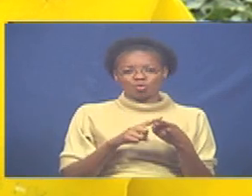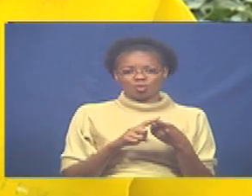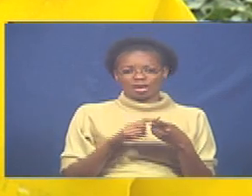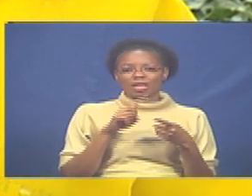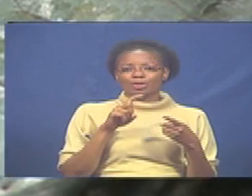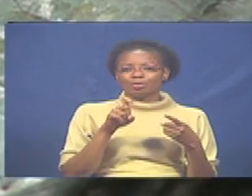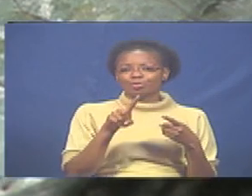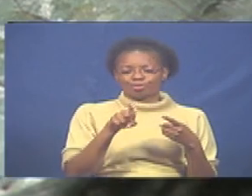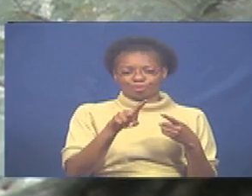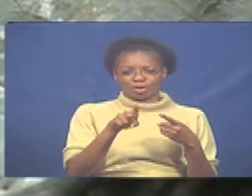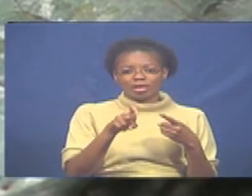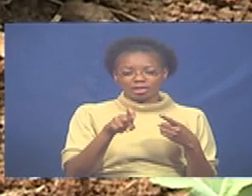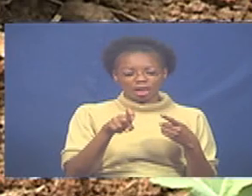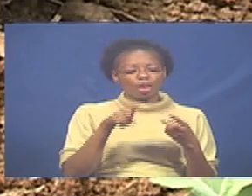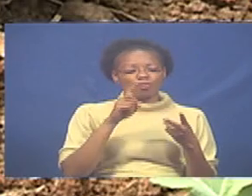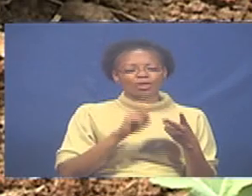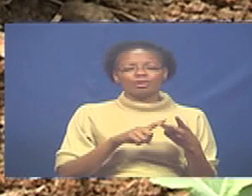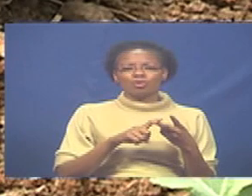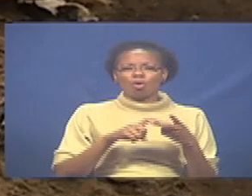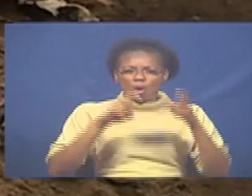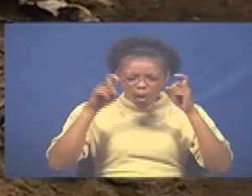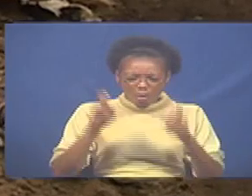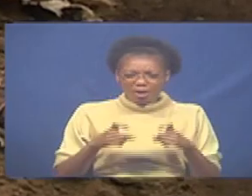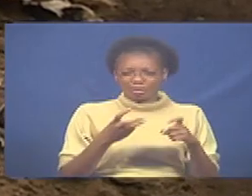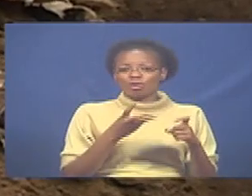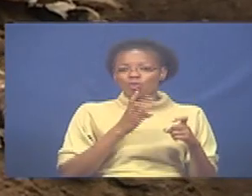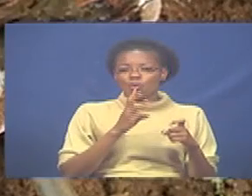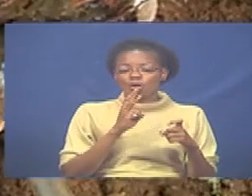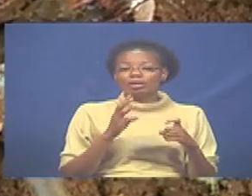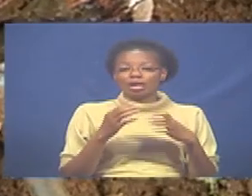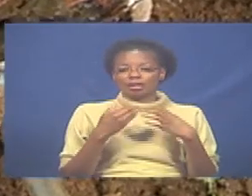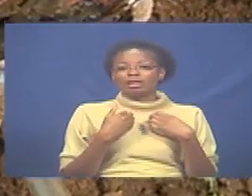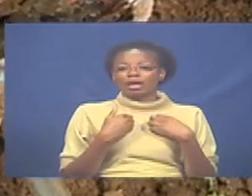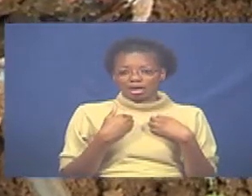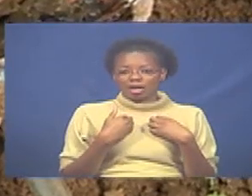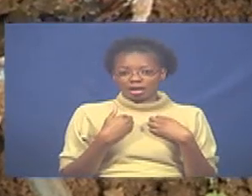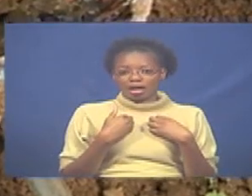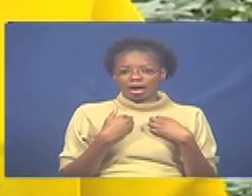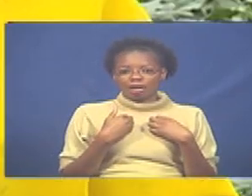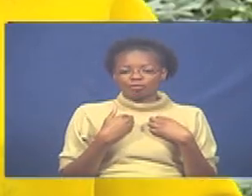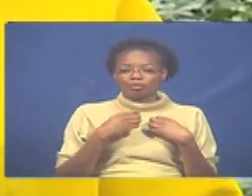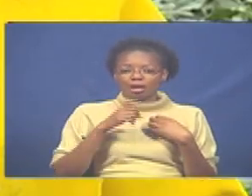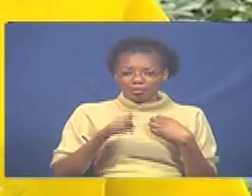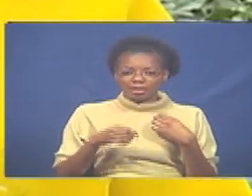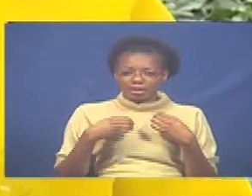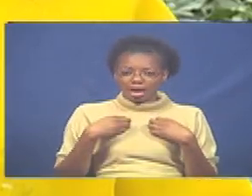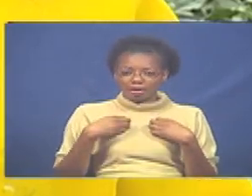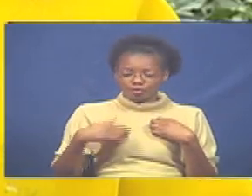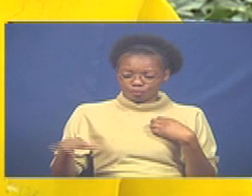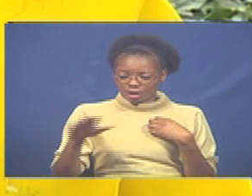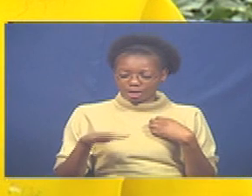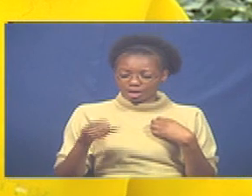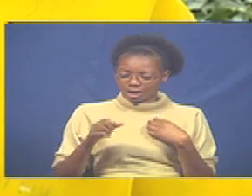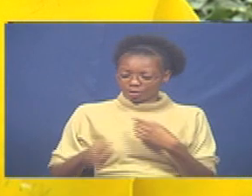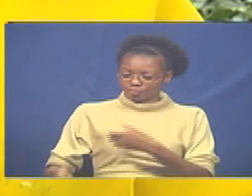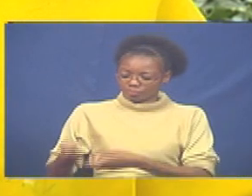ni magonjwa, na pia lazima utumie maji. Na ni lazima uwe na mahali ambapo unatumia maji ama unapata